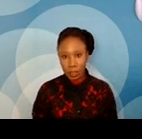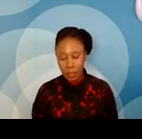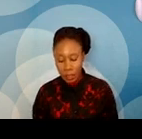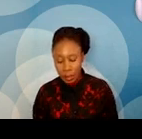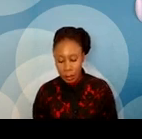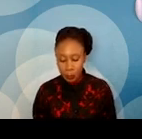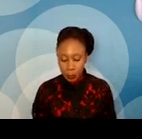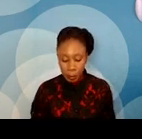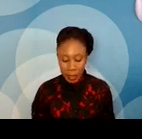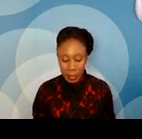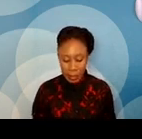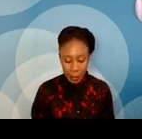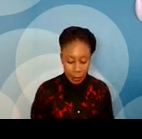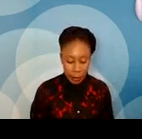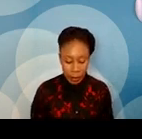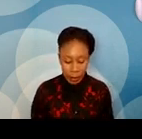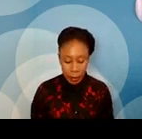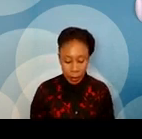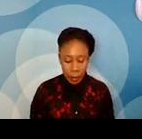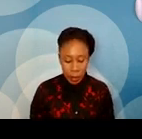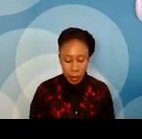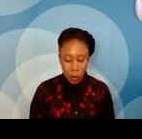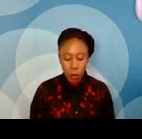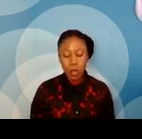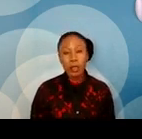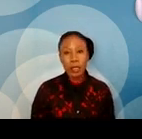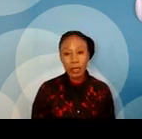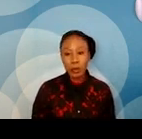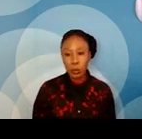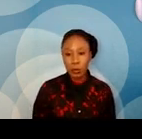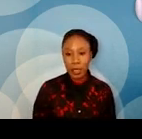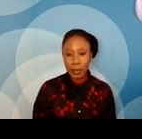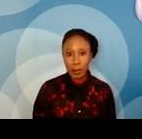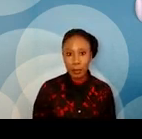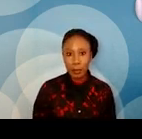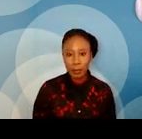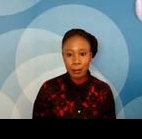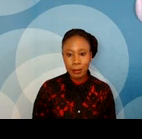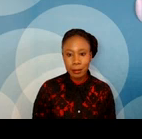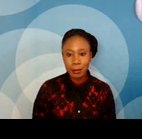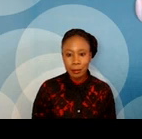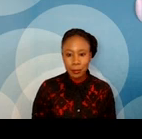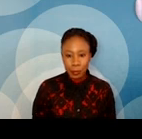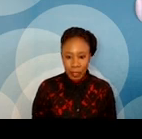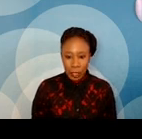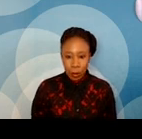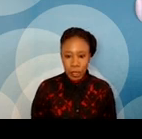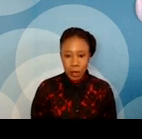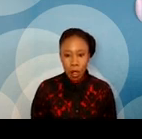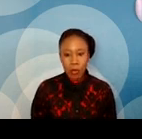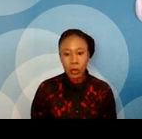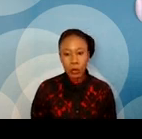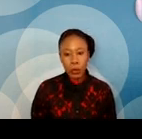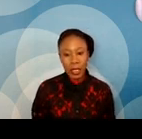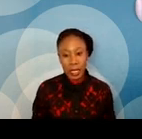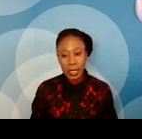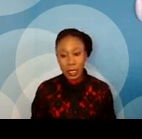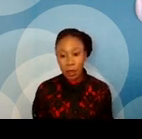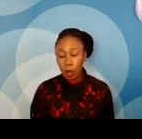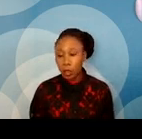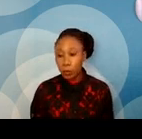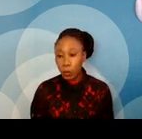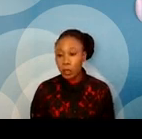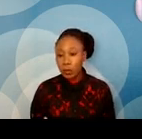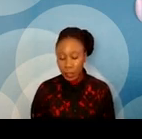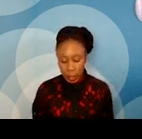främst demokrati, mänskliga rättigheter och rättsutveckling. Och sen har vi ju vår